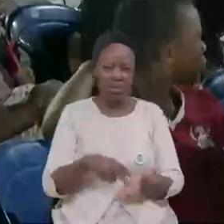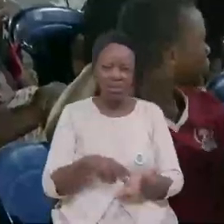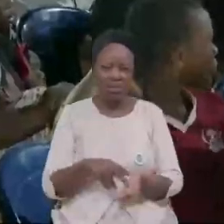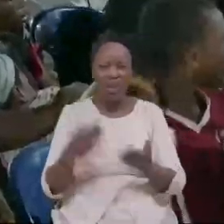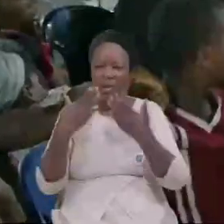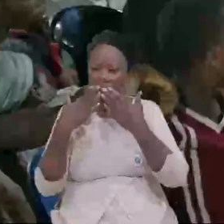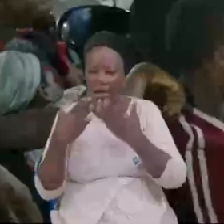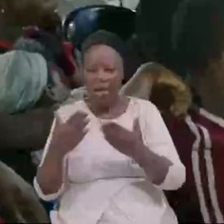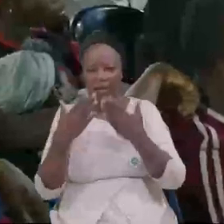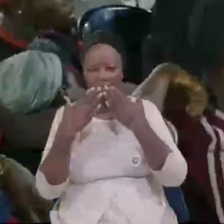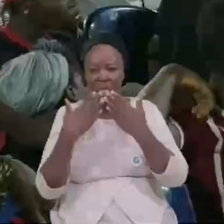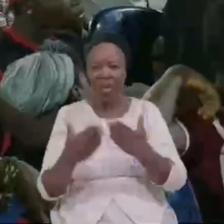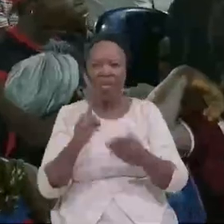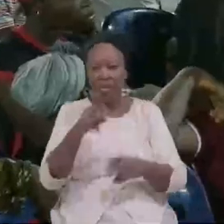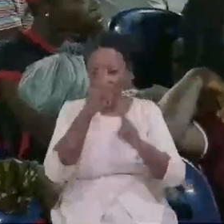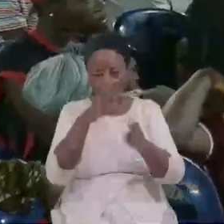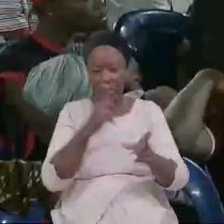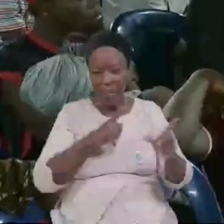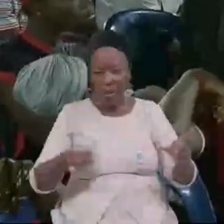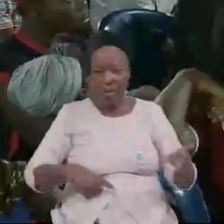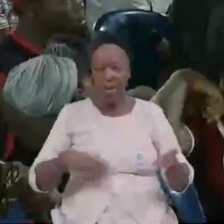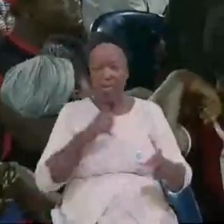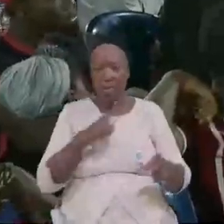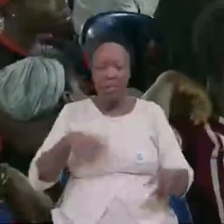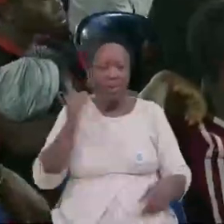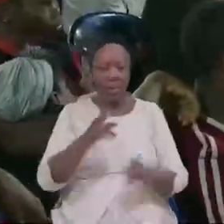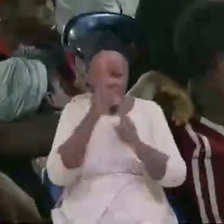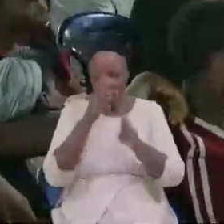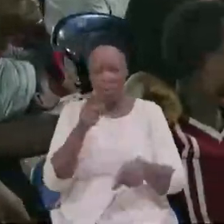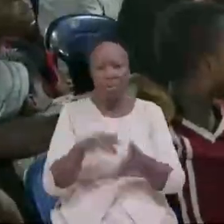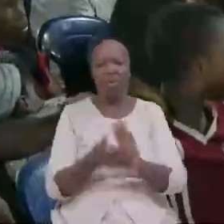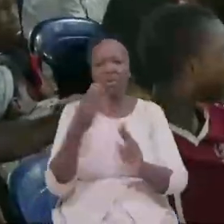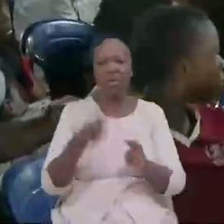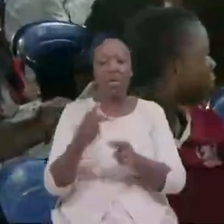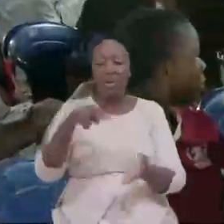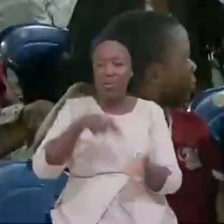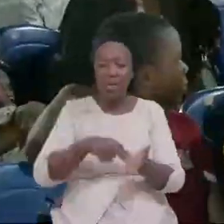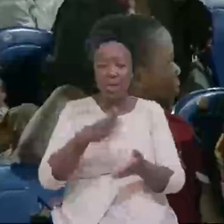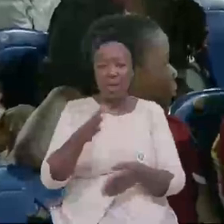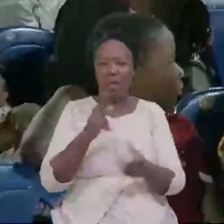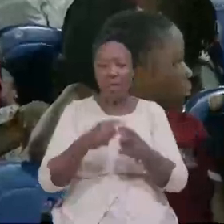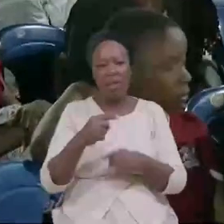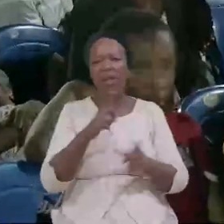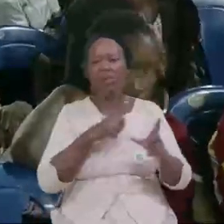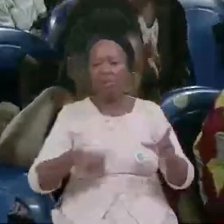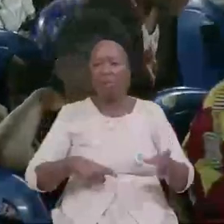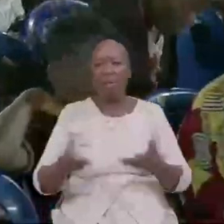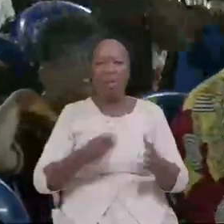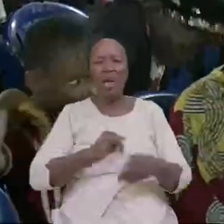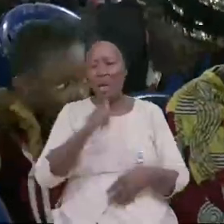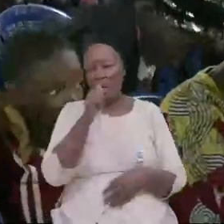t'honorer. Tu te lèves là-bas, tu te dis, oh, me voici Seigneur. J'abandonne mes